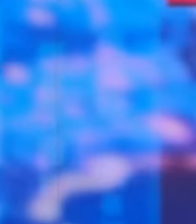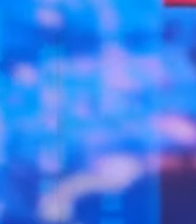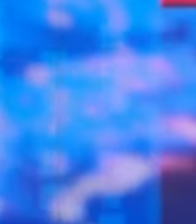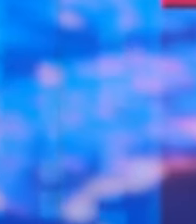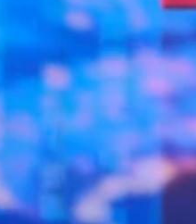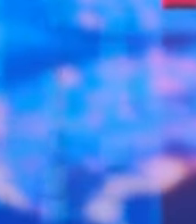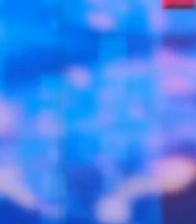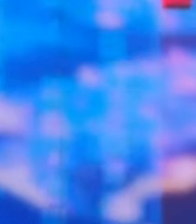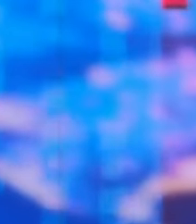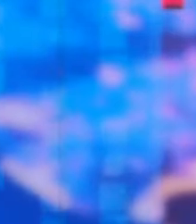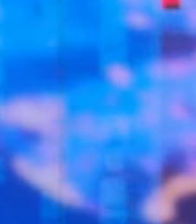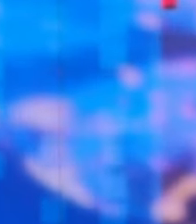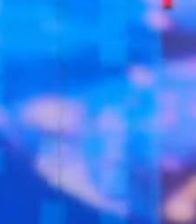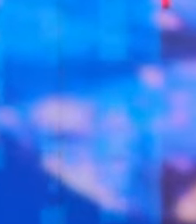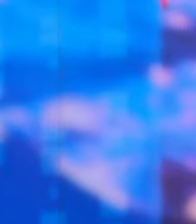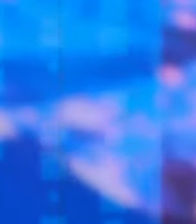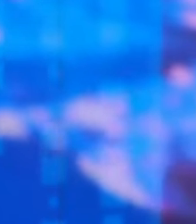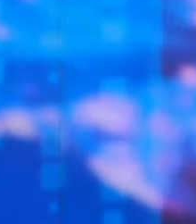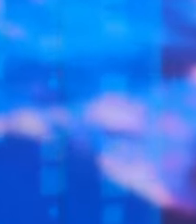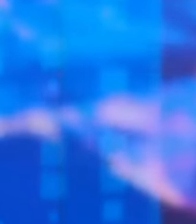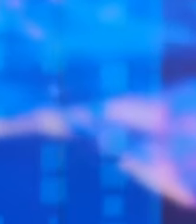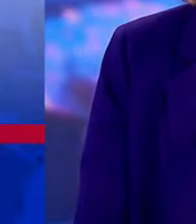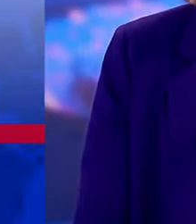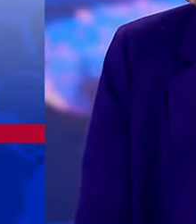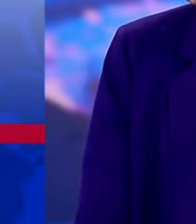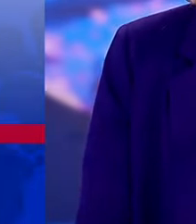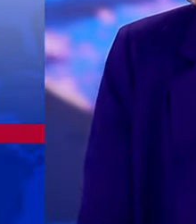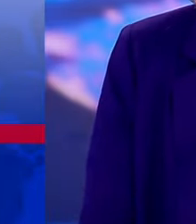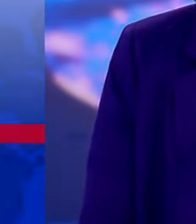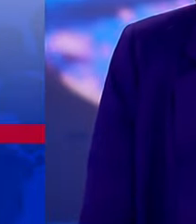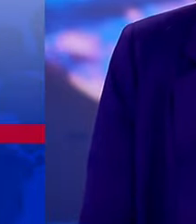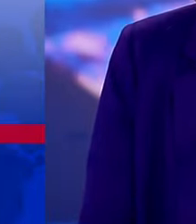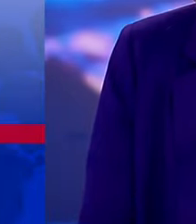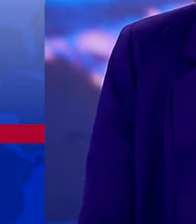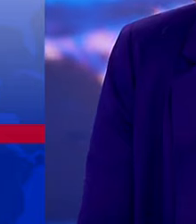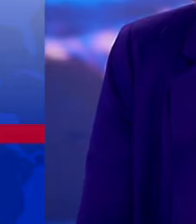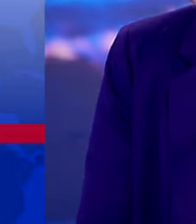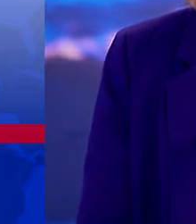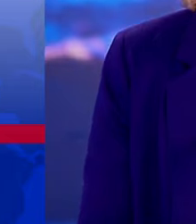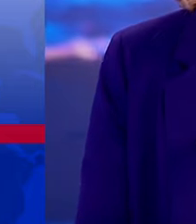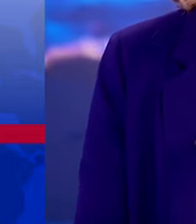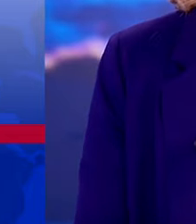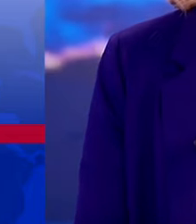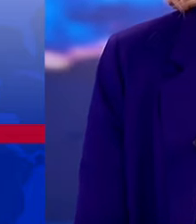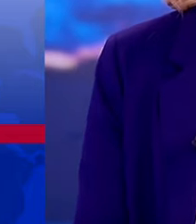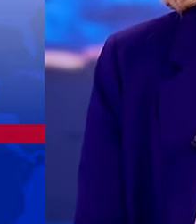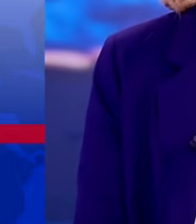Σε υψηλούς τόνους κινήθηκαν και οι υπόλοιποι πολιτικοί αρχηγοί. Πάμε στον Γιάννη Ανιφαντή, των κομμάτων της Ελλάσσονος Αντιπολίτευσης. Γιάννη.